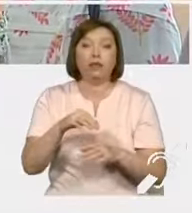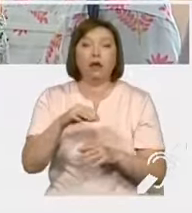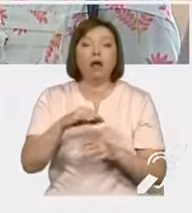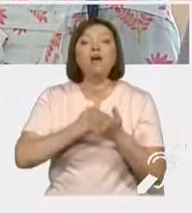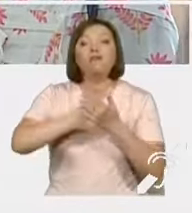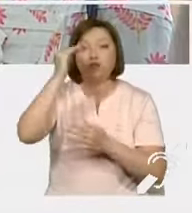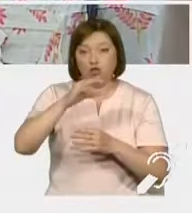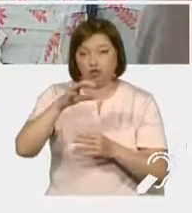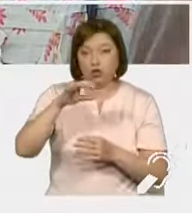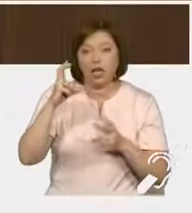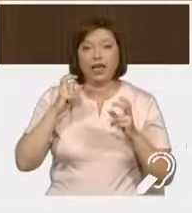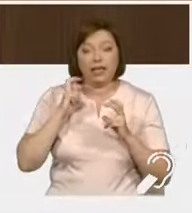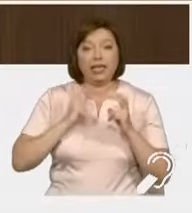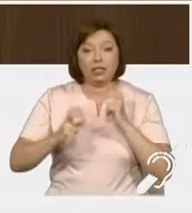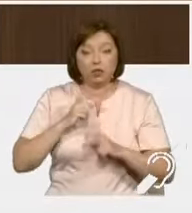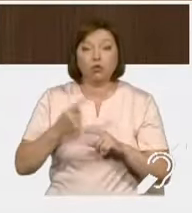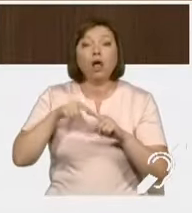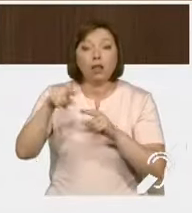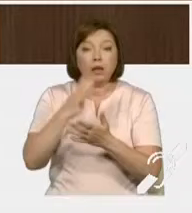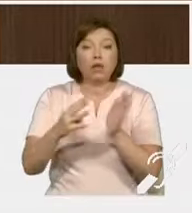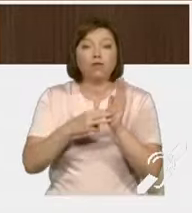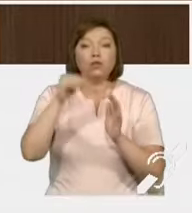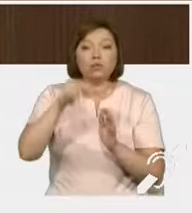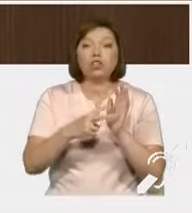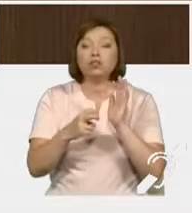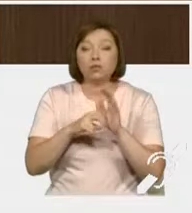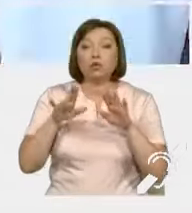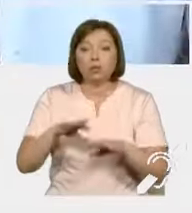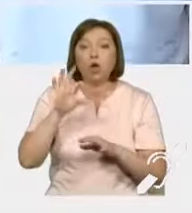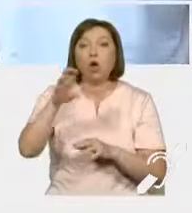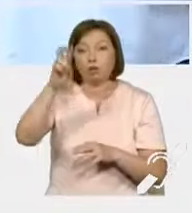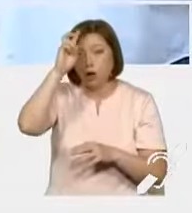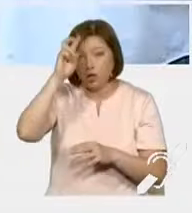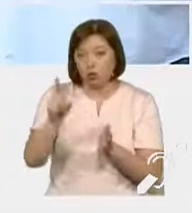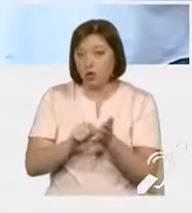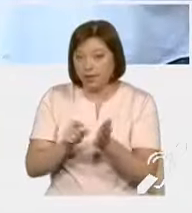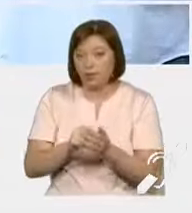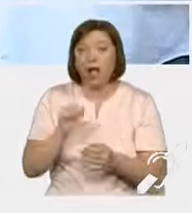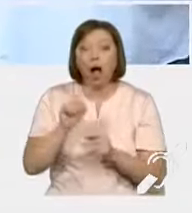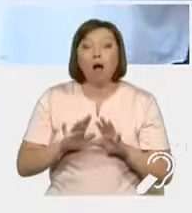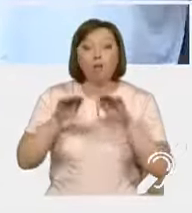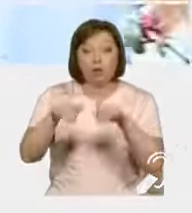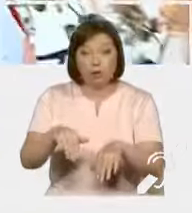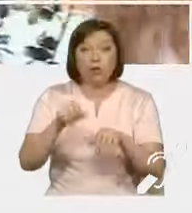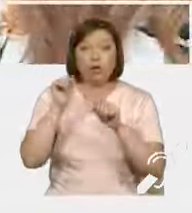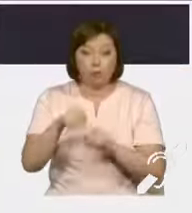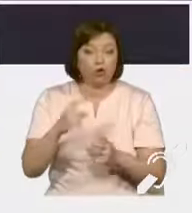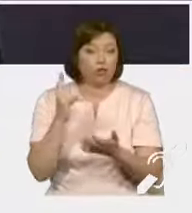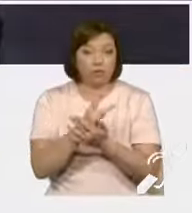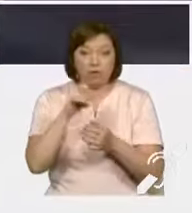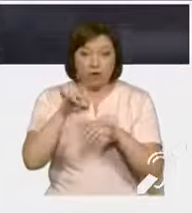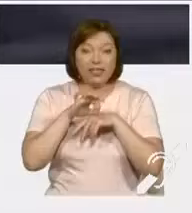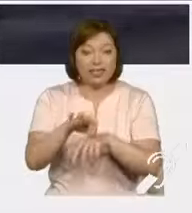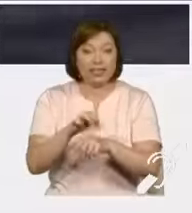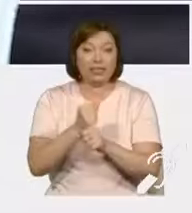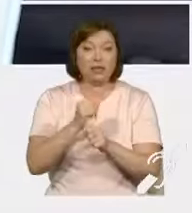învățământ superior. În acest an sunt disponibile 8700 de locuri cu finanțare de la bugetul de stat, iar admiterea se va face în premieră